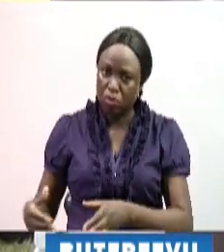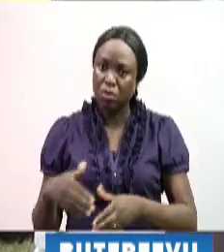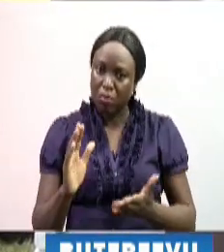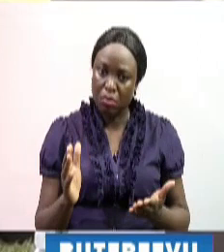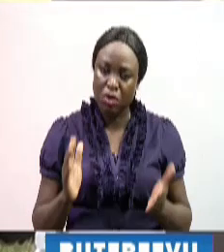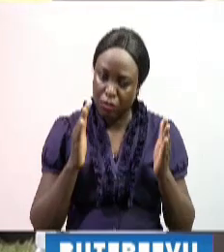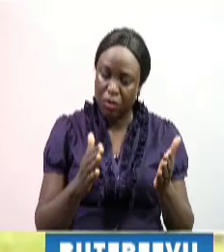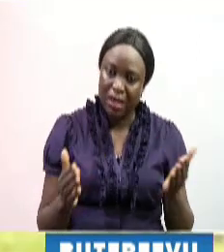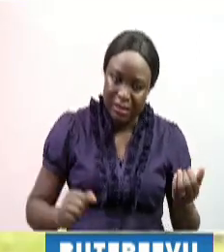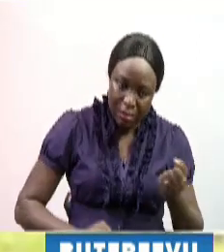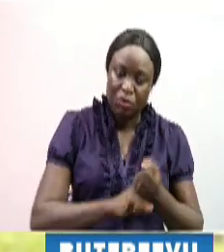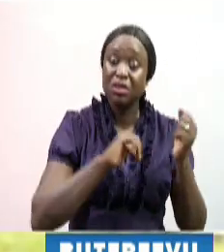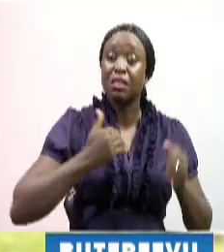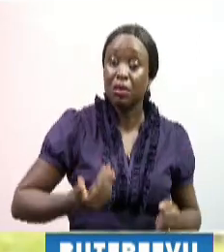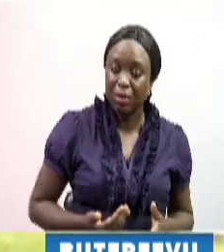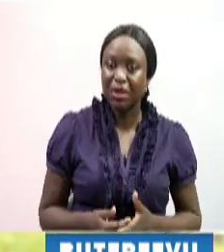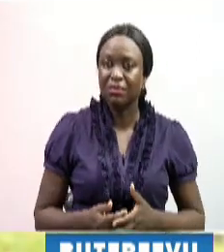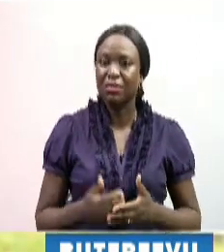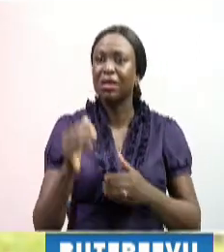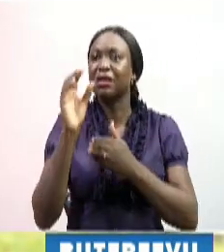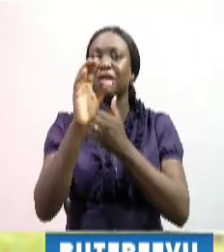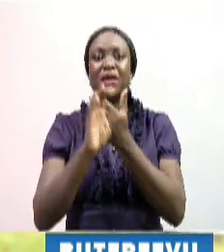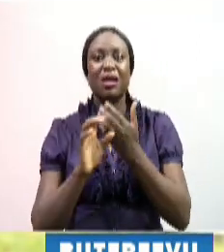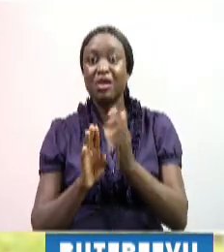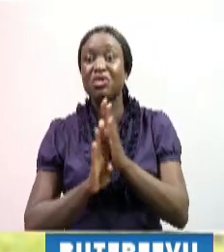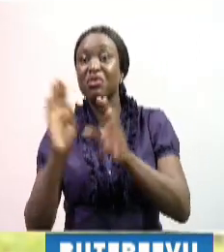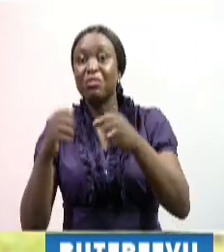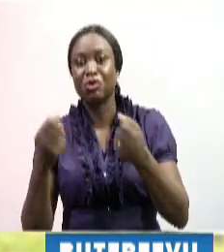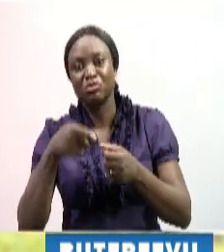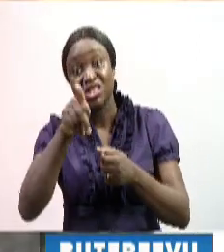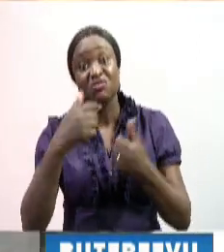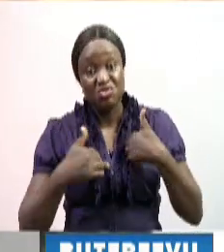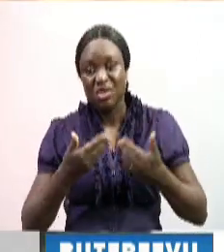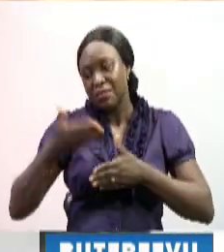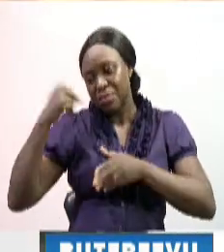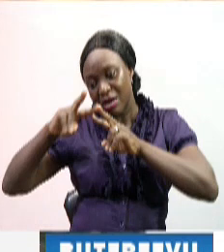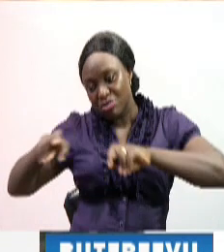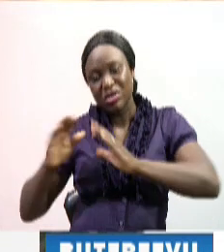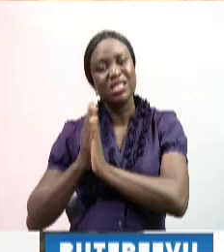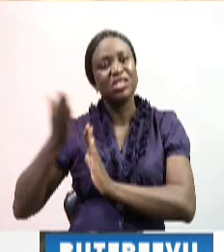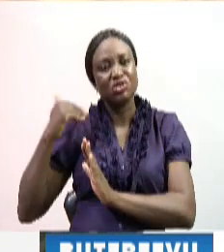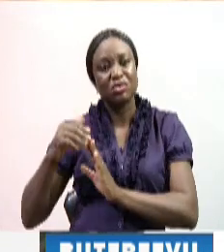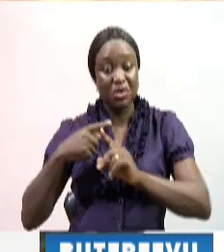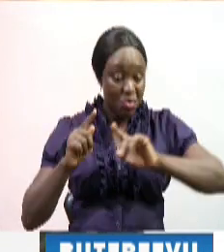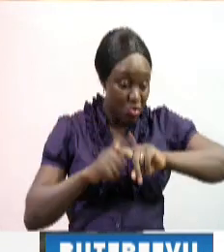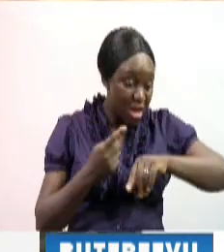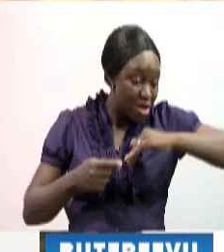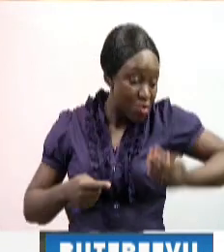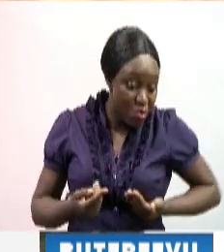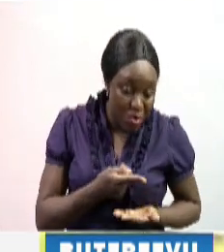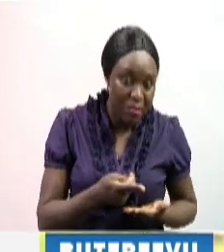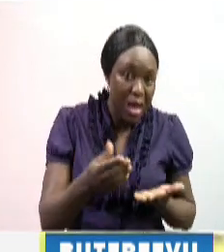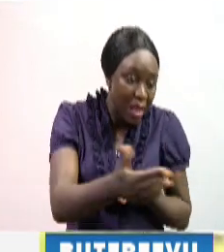okulaakulanya abakyala wali ggwanga likula bw'oba oyagala genda osome ebyafaayo ng'abakazi baalyo